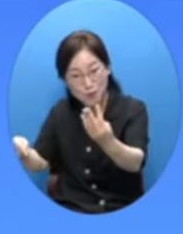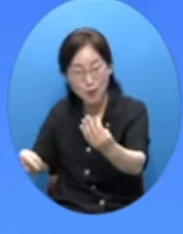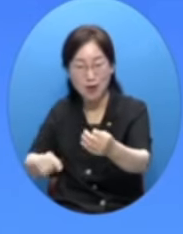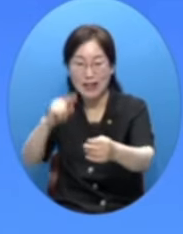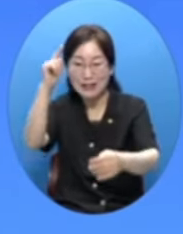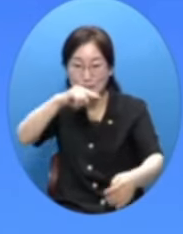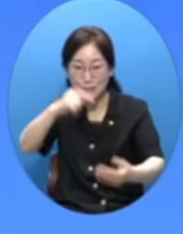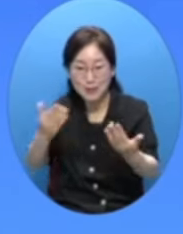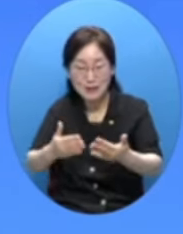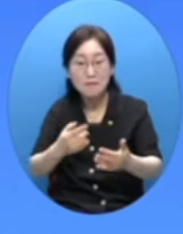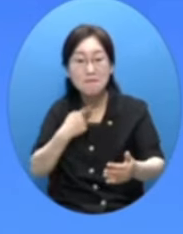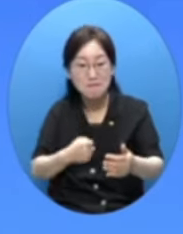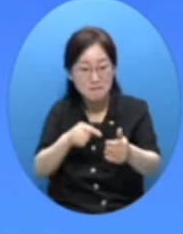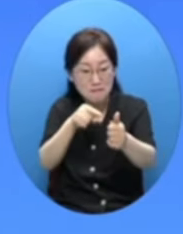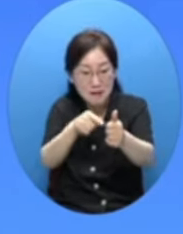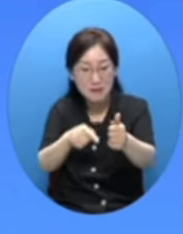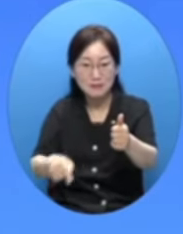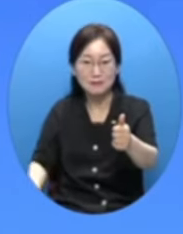했지.